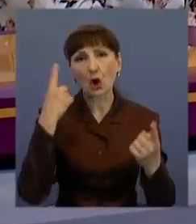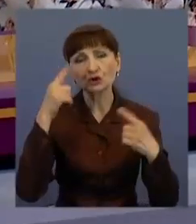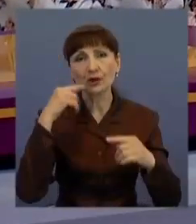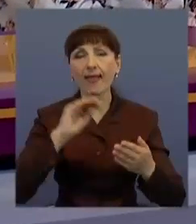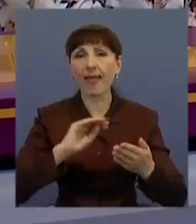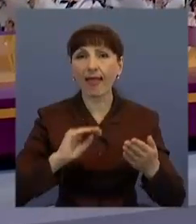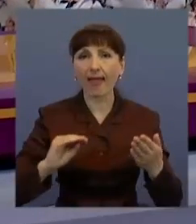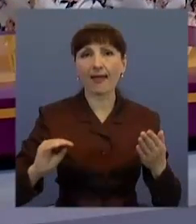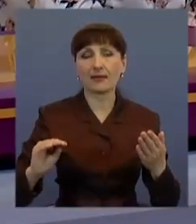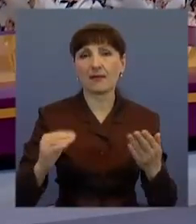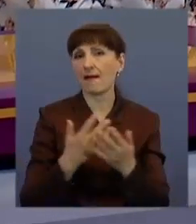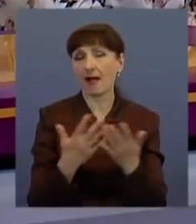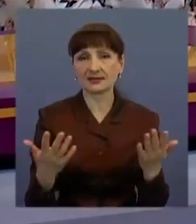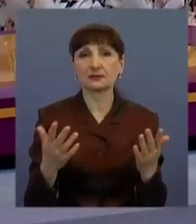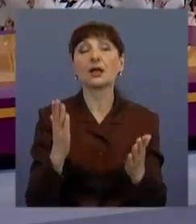на стенах школ.